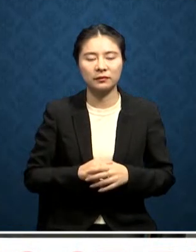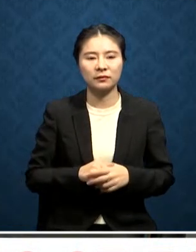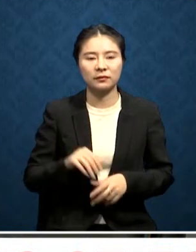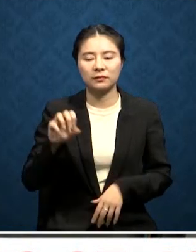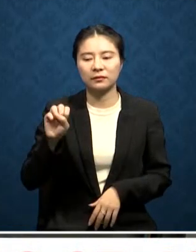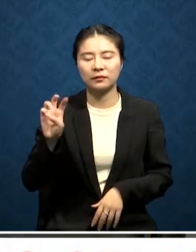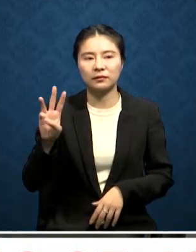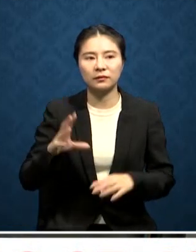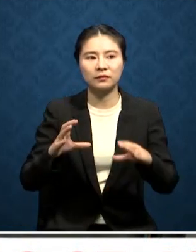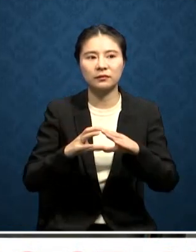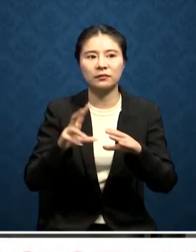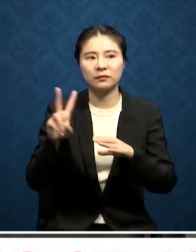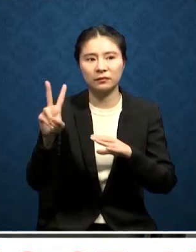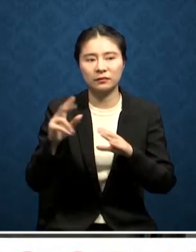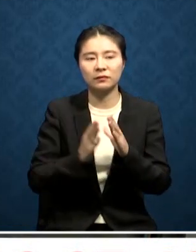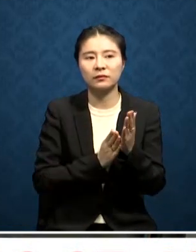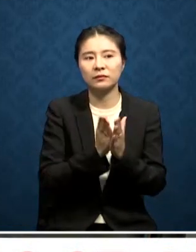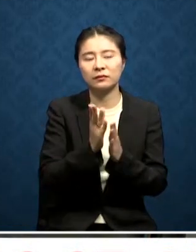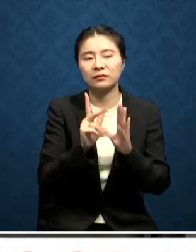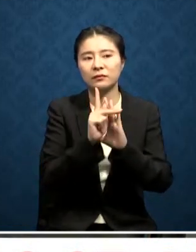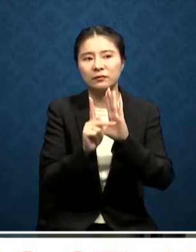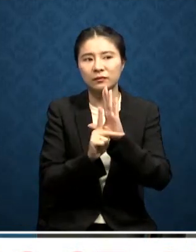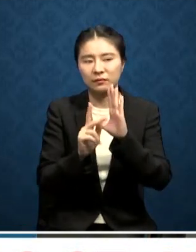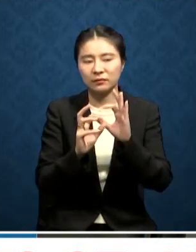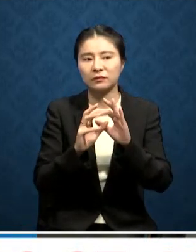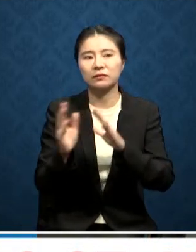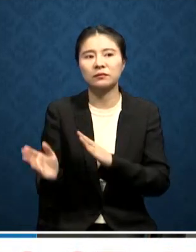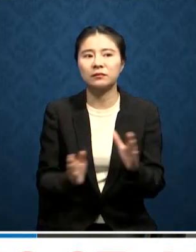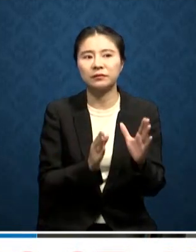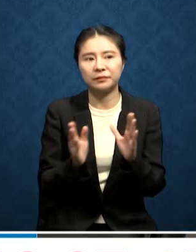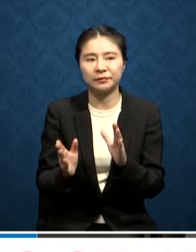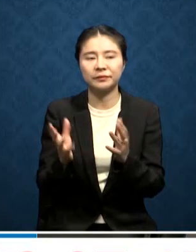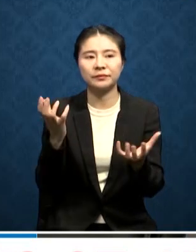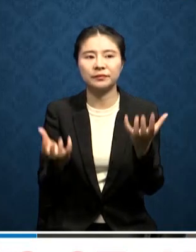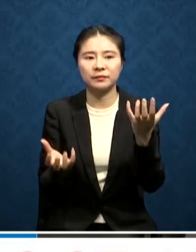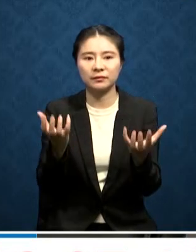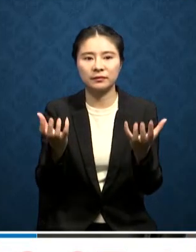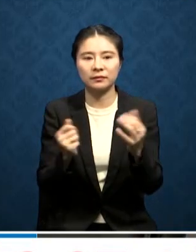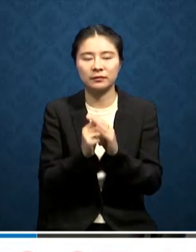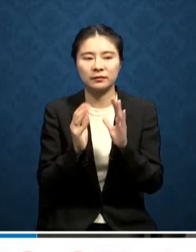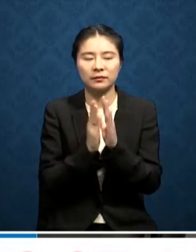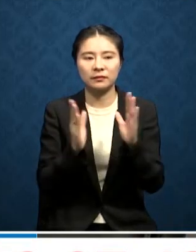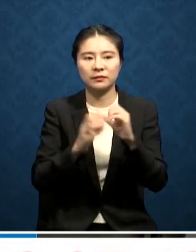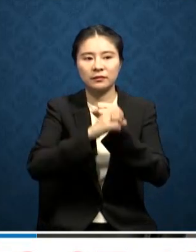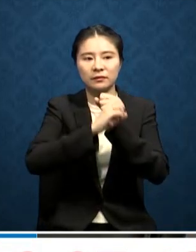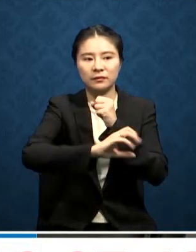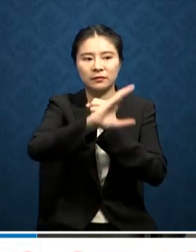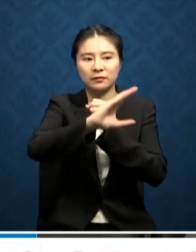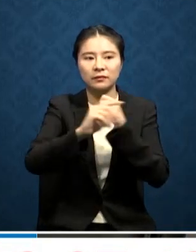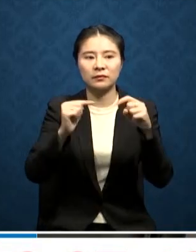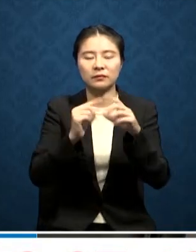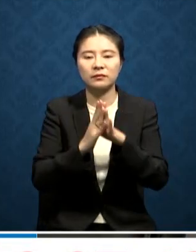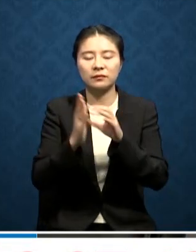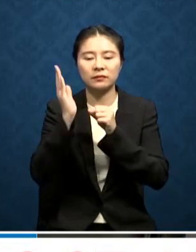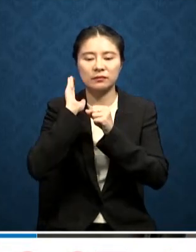กลุ่ม 2กฎหมายและกระบวนการยุติธรรมอขอบคุณทางกสทชที่ได้มานำ